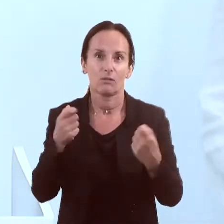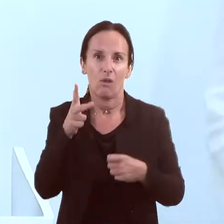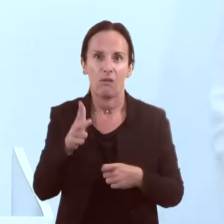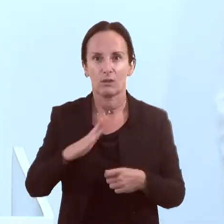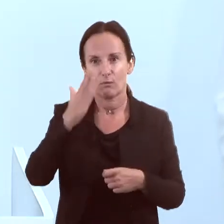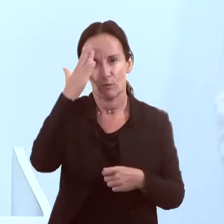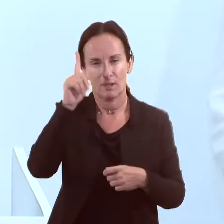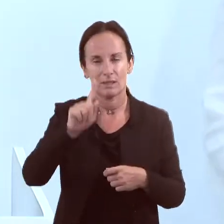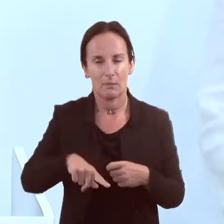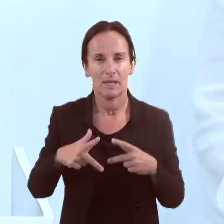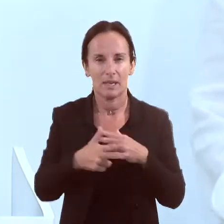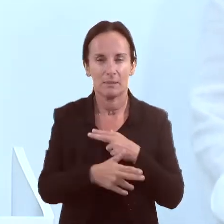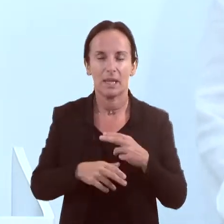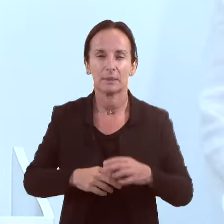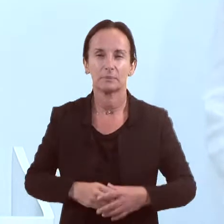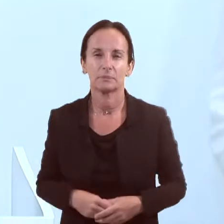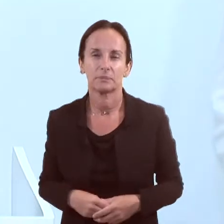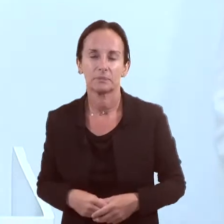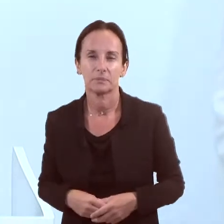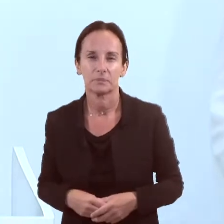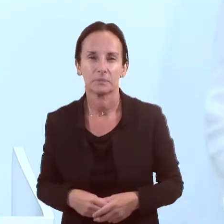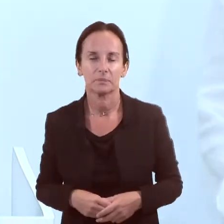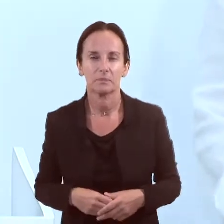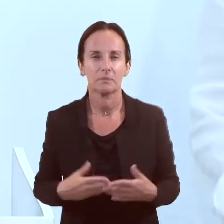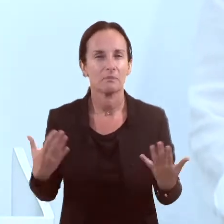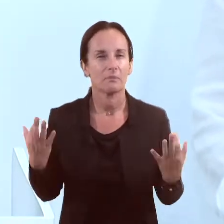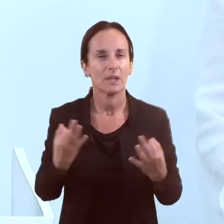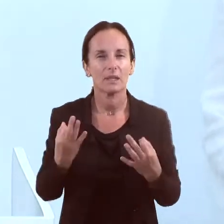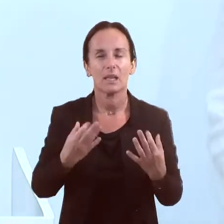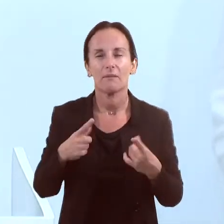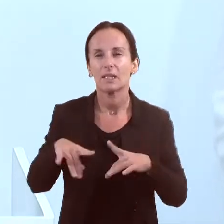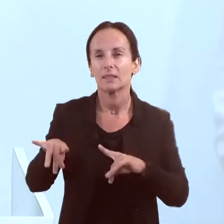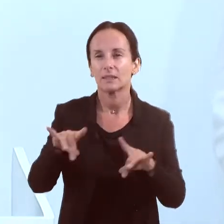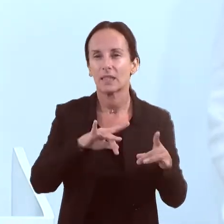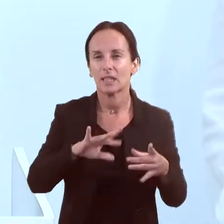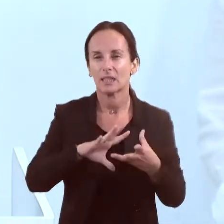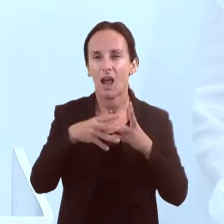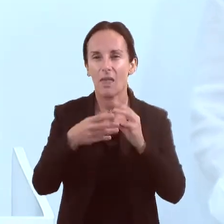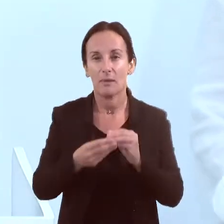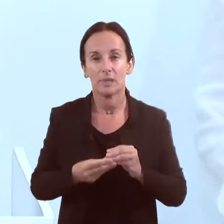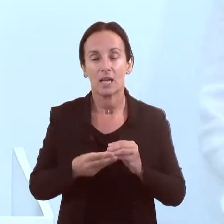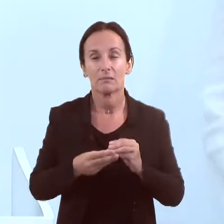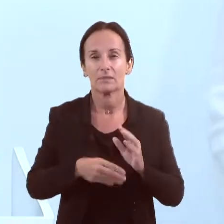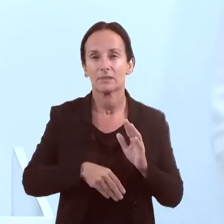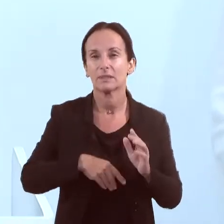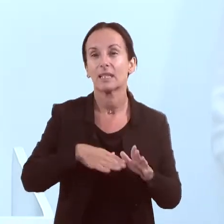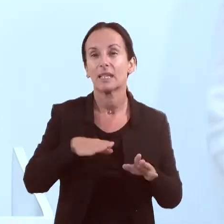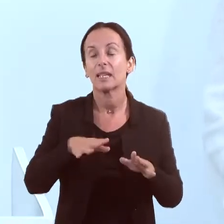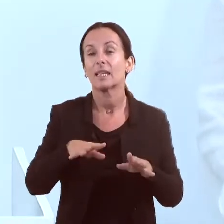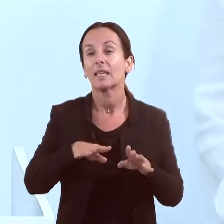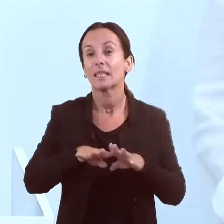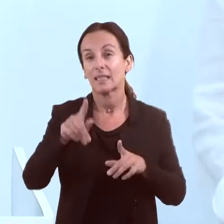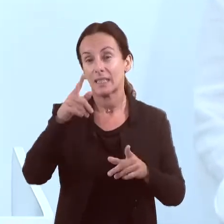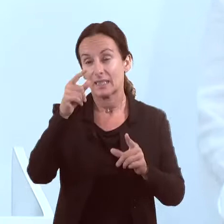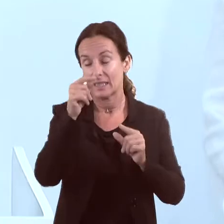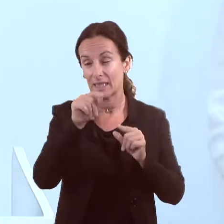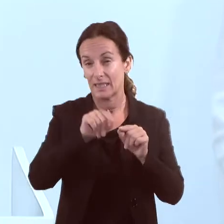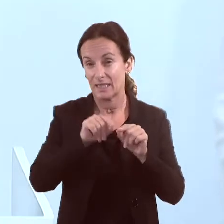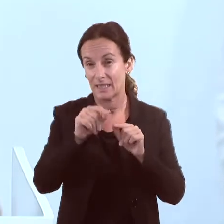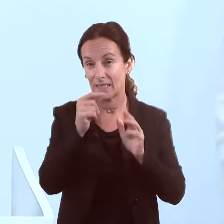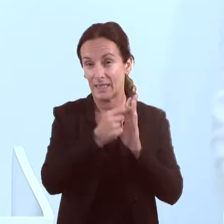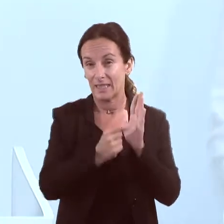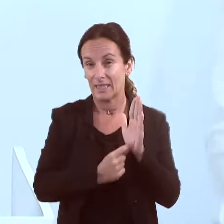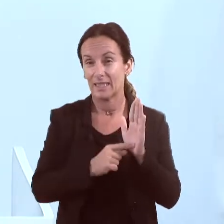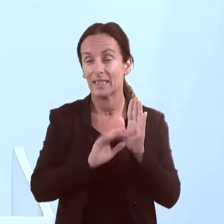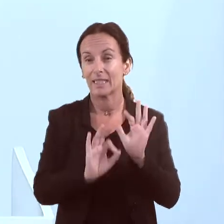per desplegar els serveis d'atenció i formació de manera territorialitzada en resposta a criteris de descentralització i apropament als